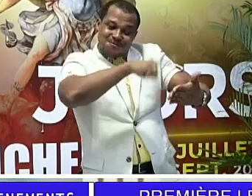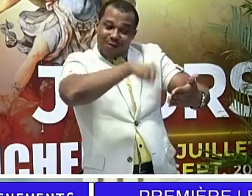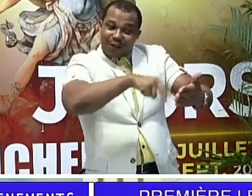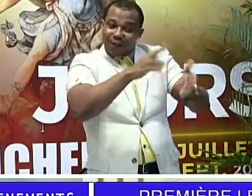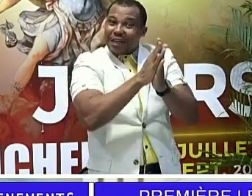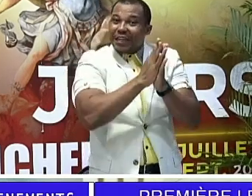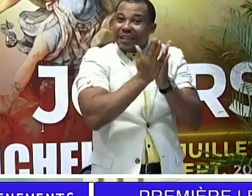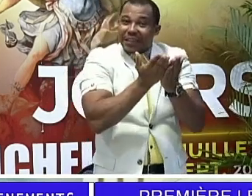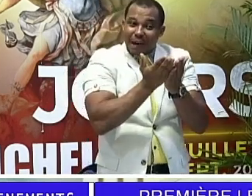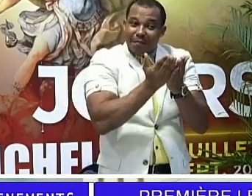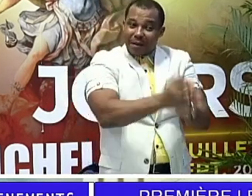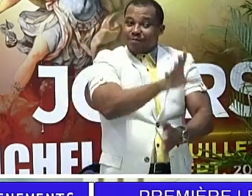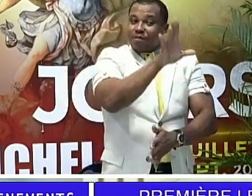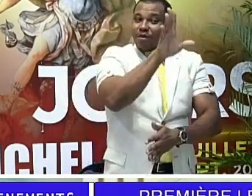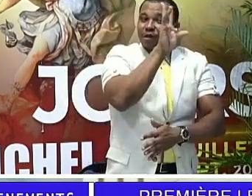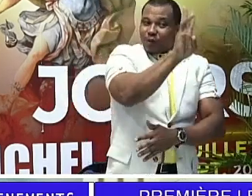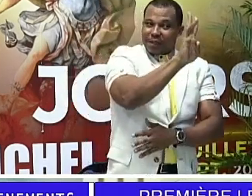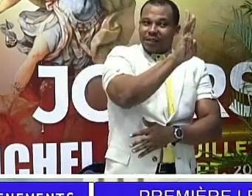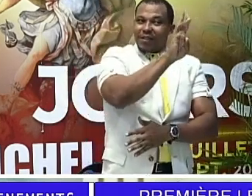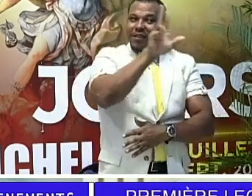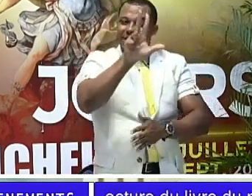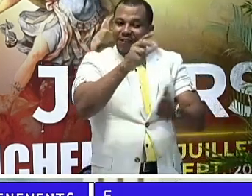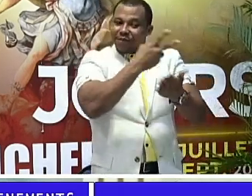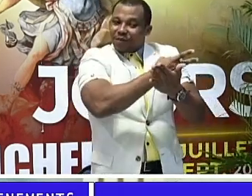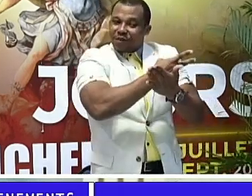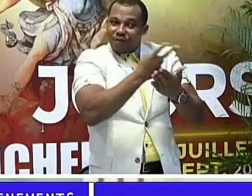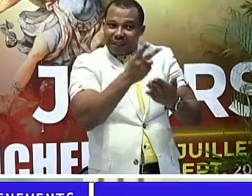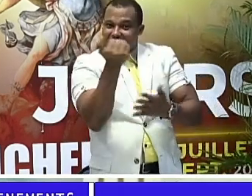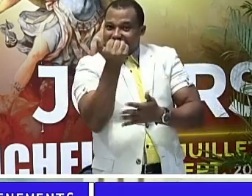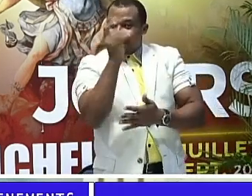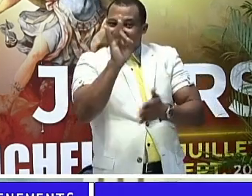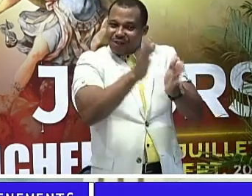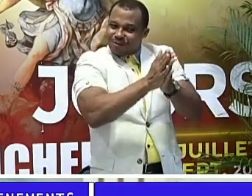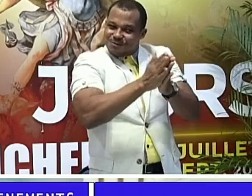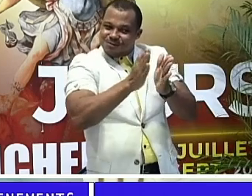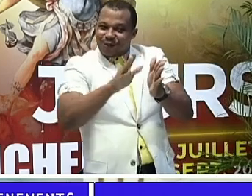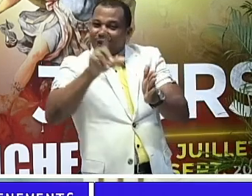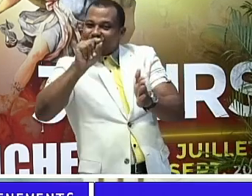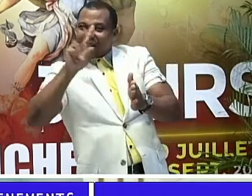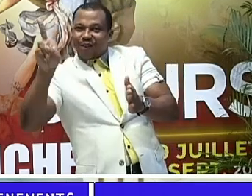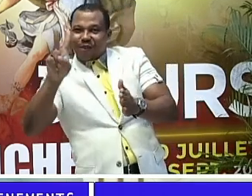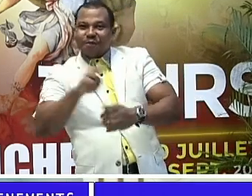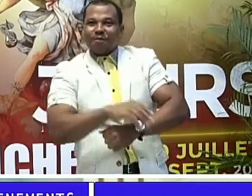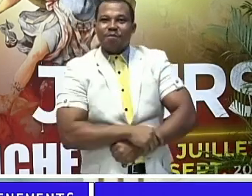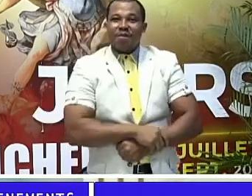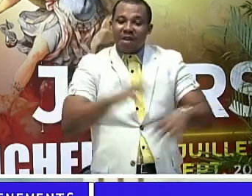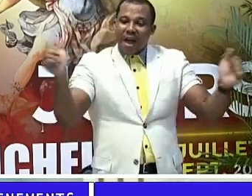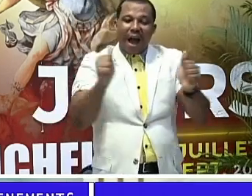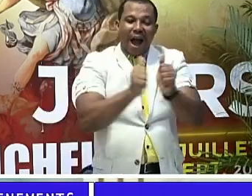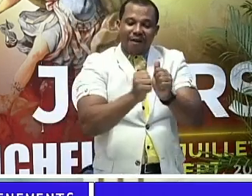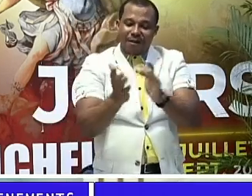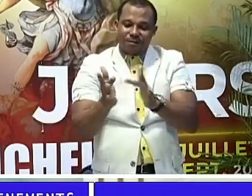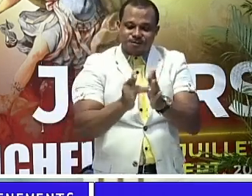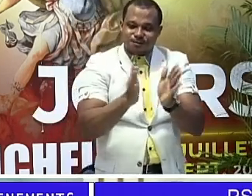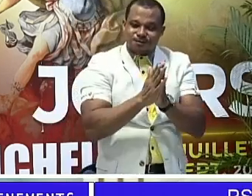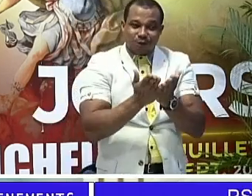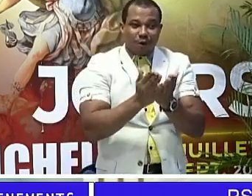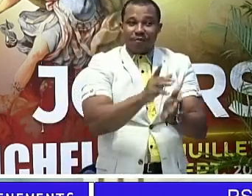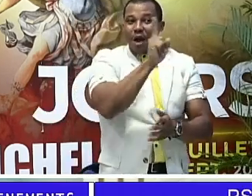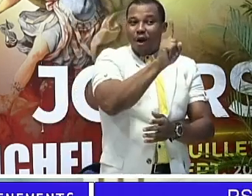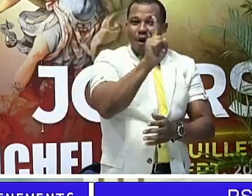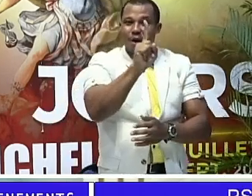au chapitre 66, du verset 18 au verset 21. Avec le psaume